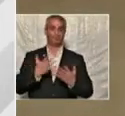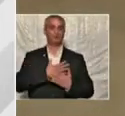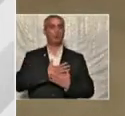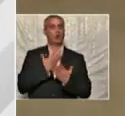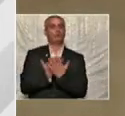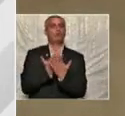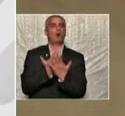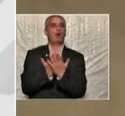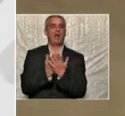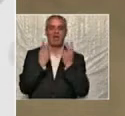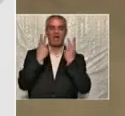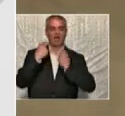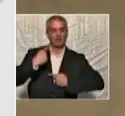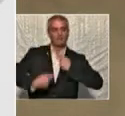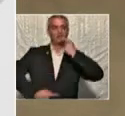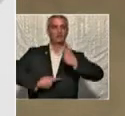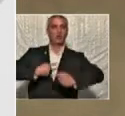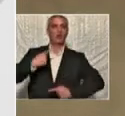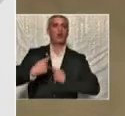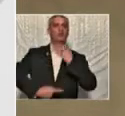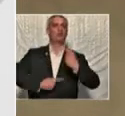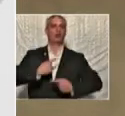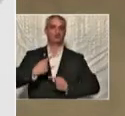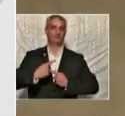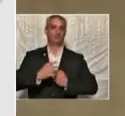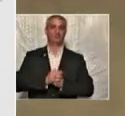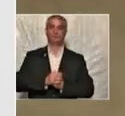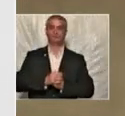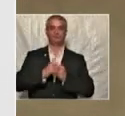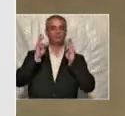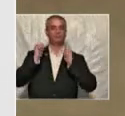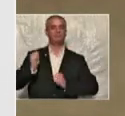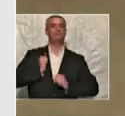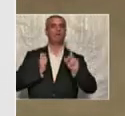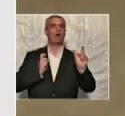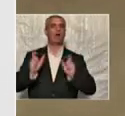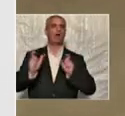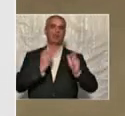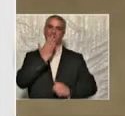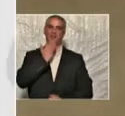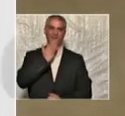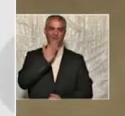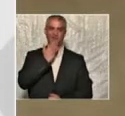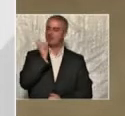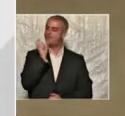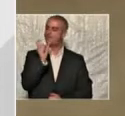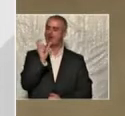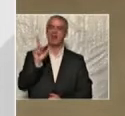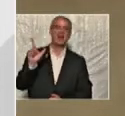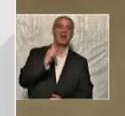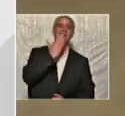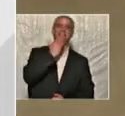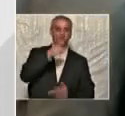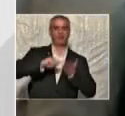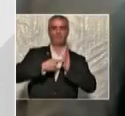והיא חשובה הרבה יותר מכפי שהייתה אצל אבותיהם ואבות אבותיהם של בני המעמד הזה. ולכן